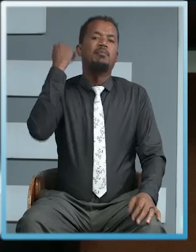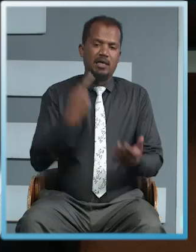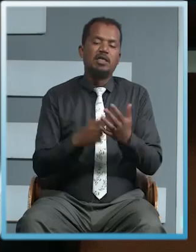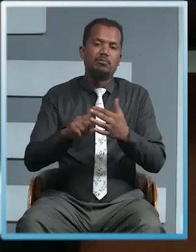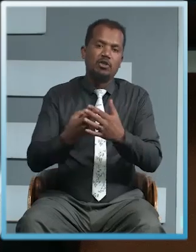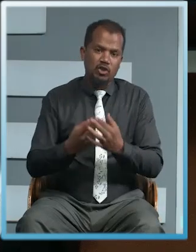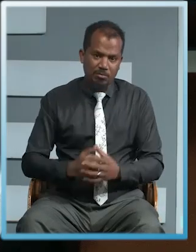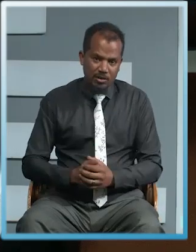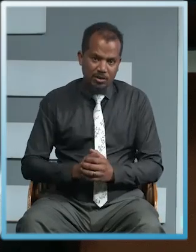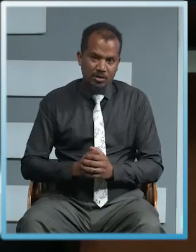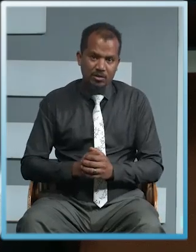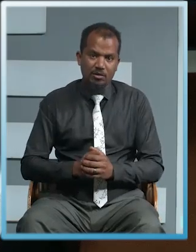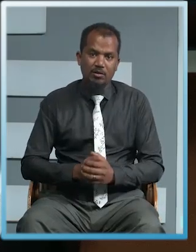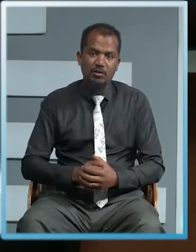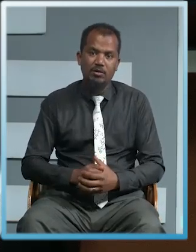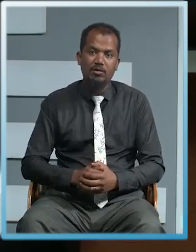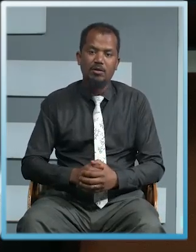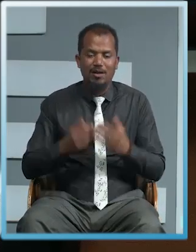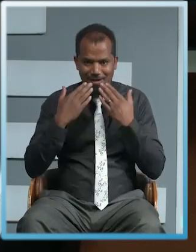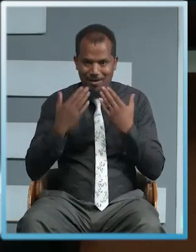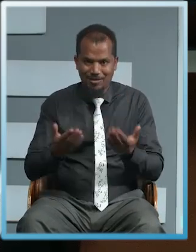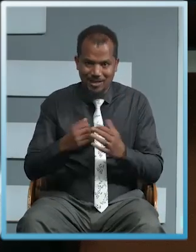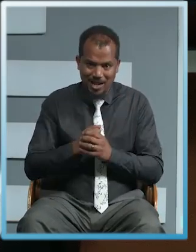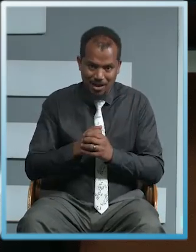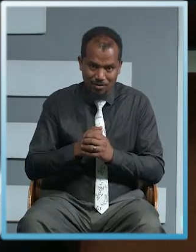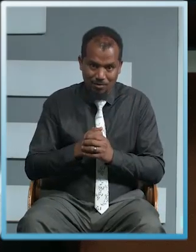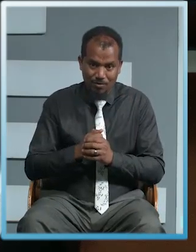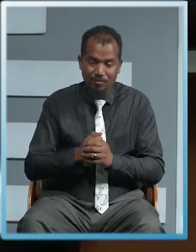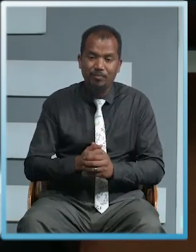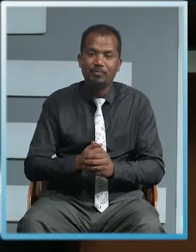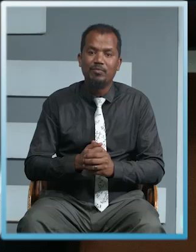ከዚህ ብንጀምር። እሺ፣ አመሰግናለሁ።